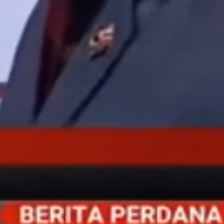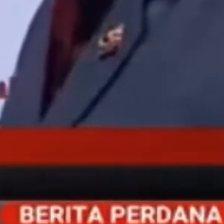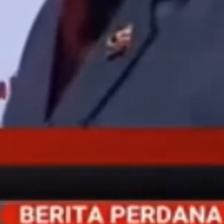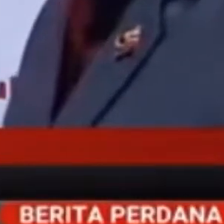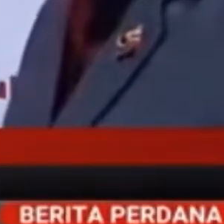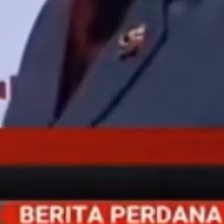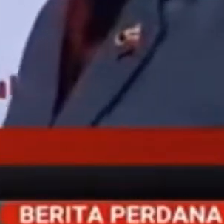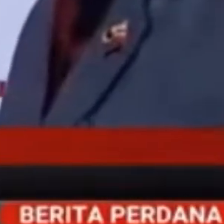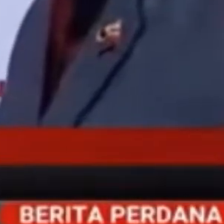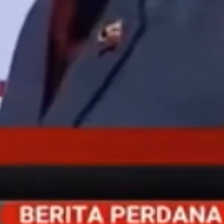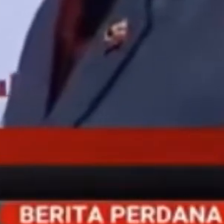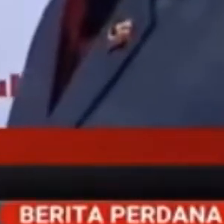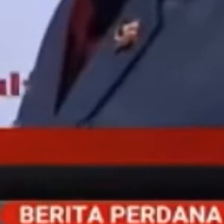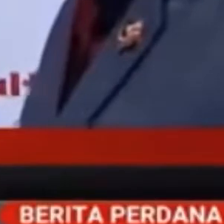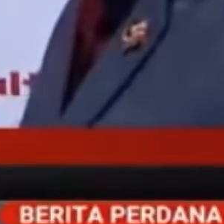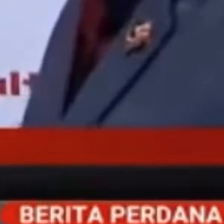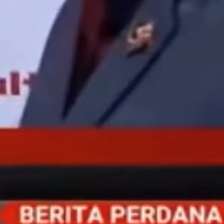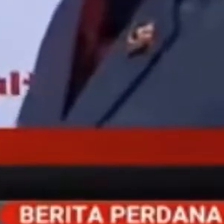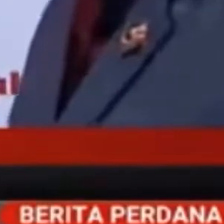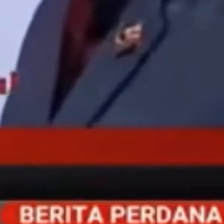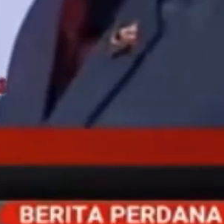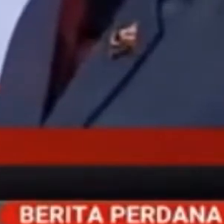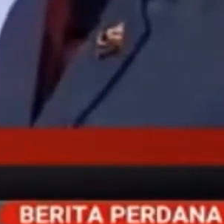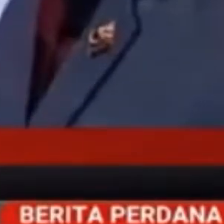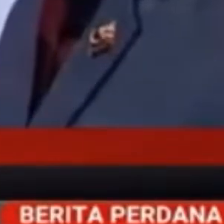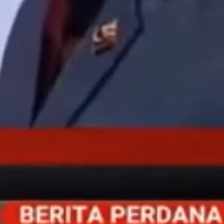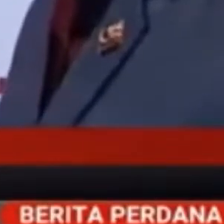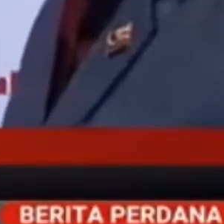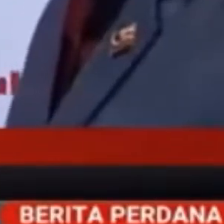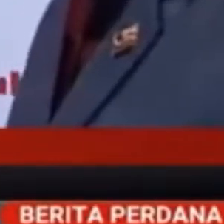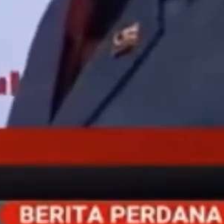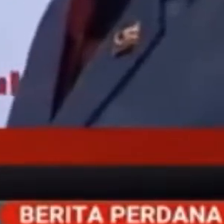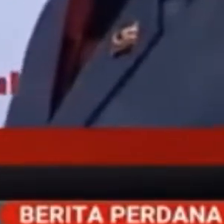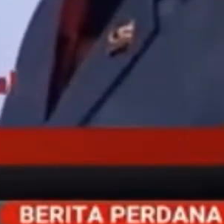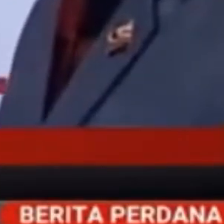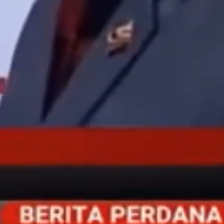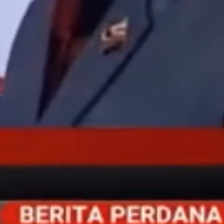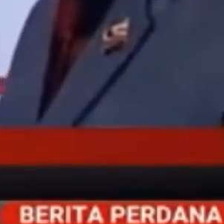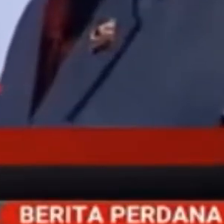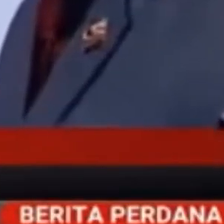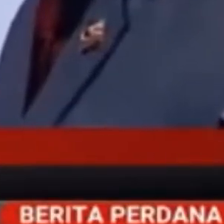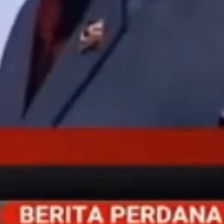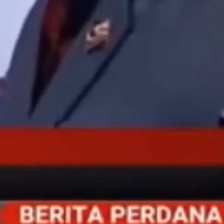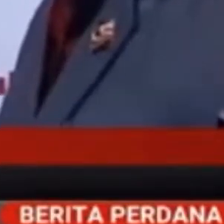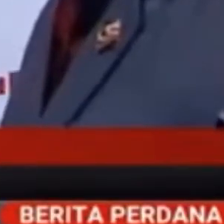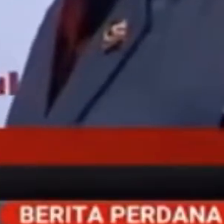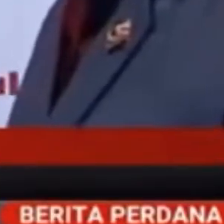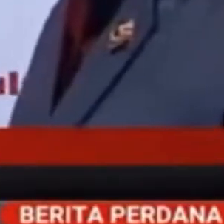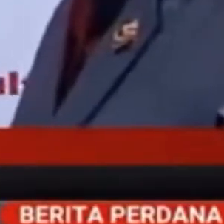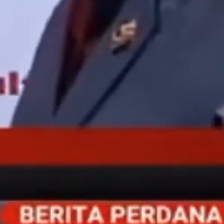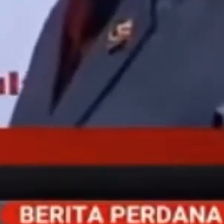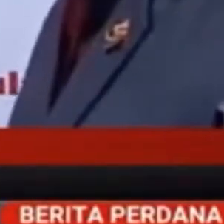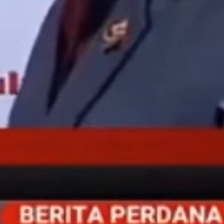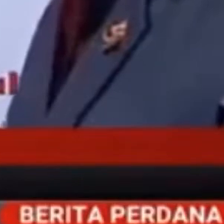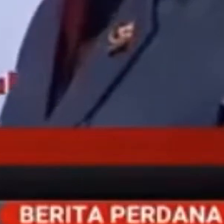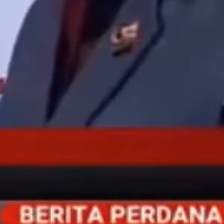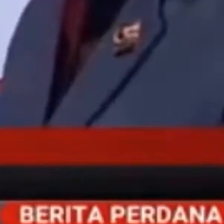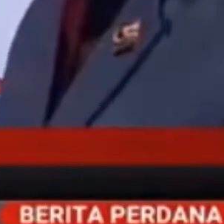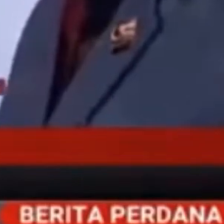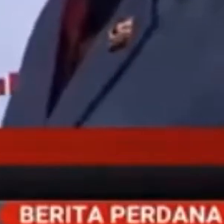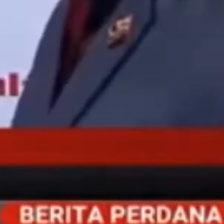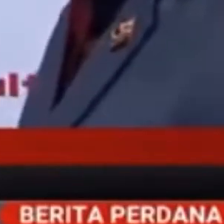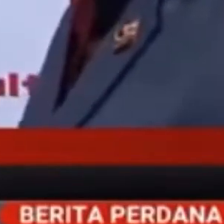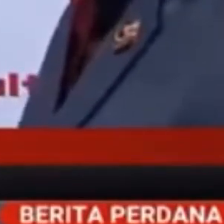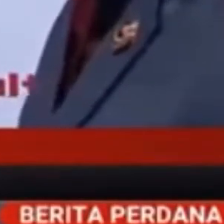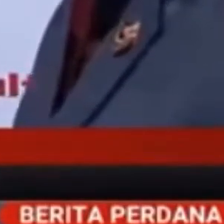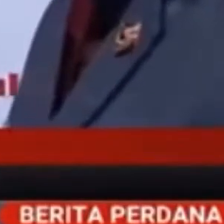kita, iaitu daripada Thailand, Mr. Manachai Sinitran, dan dia merupakan jurulatih orang pekat juga. Dia merupakan orang pekat dan mempunyai lisen